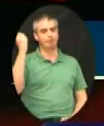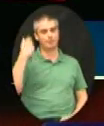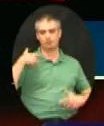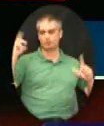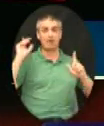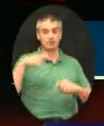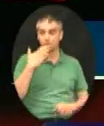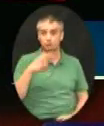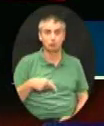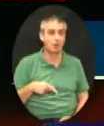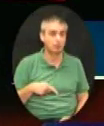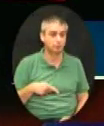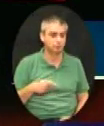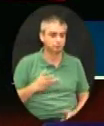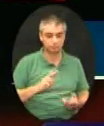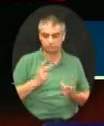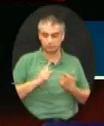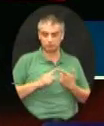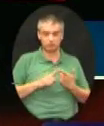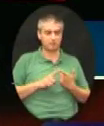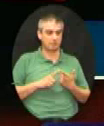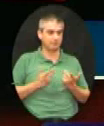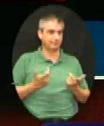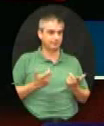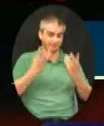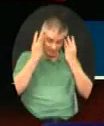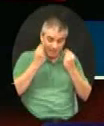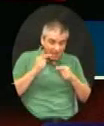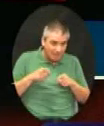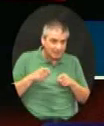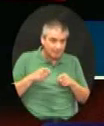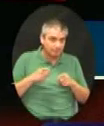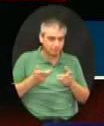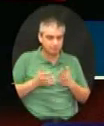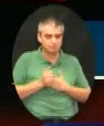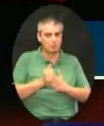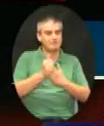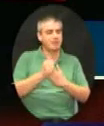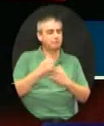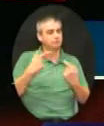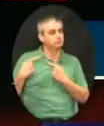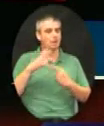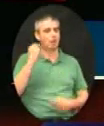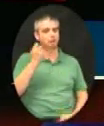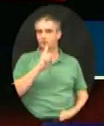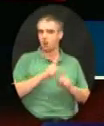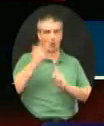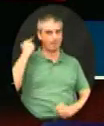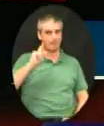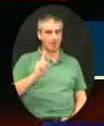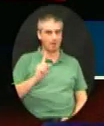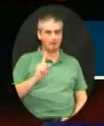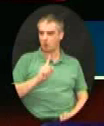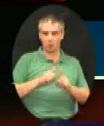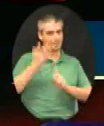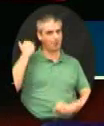מסעדות אפילו בירושלים. מצד שני, החרדים מובילים קרב על השבת לא כמו פעם.